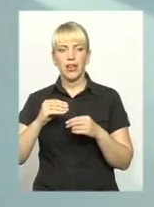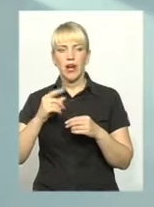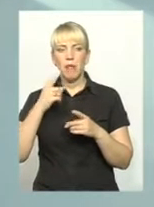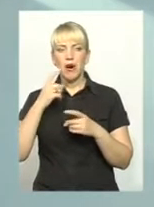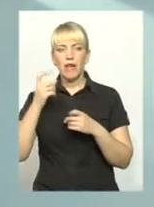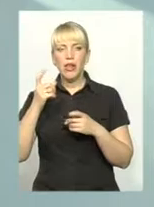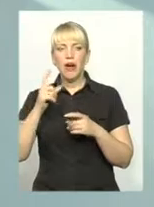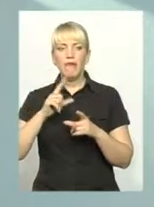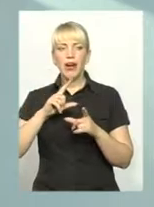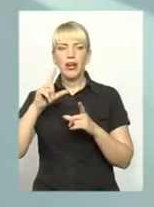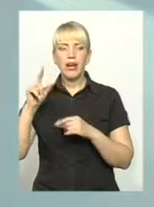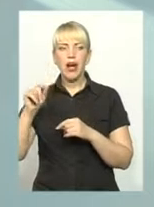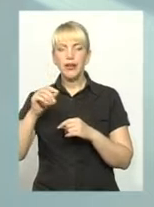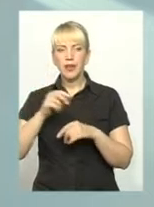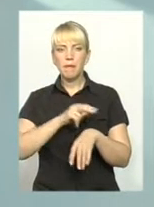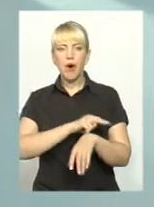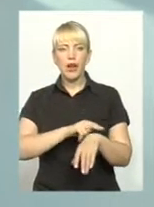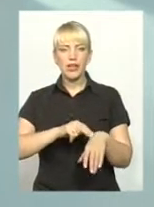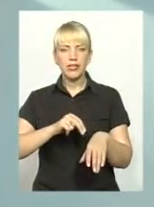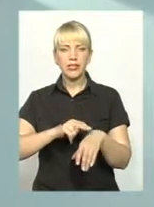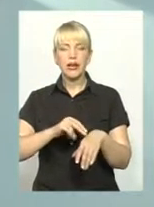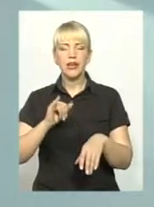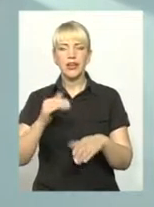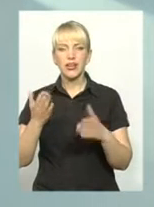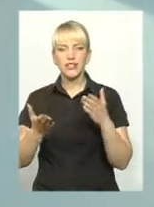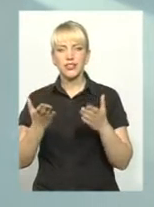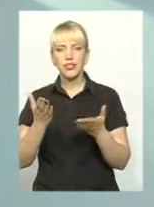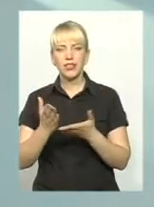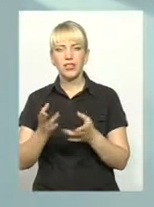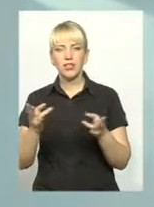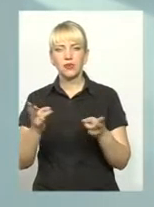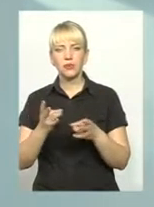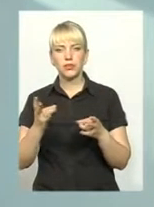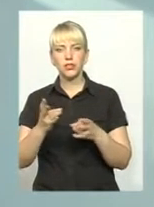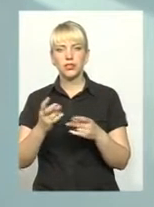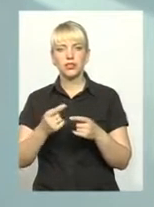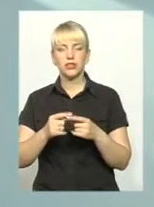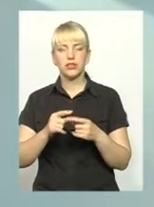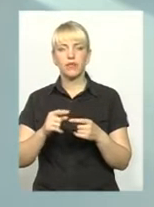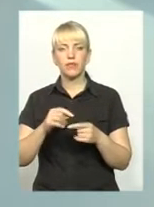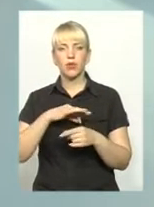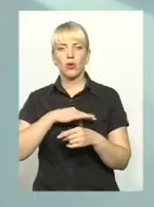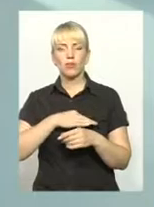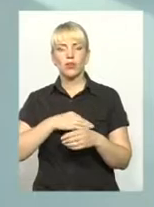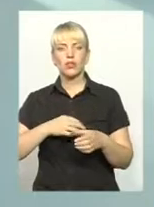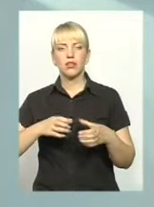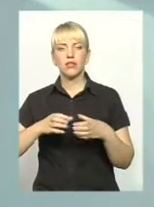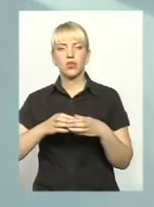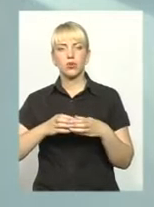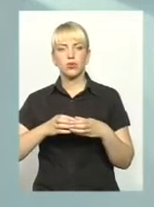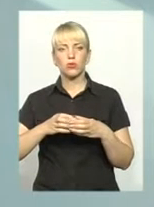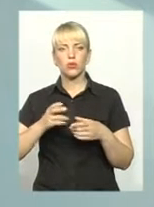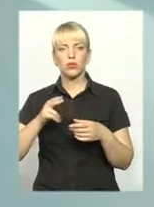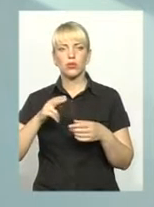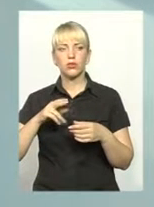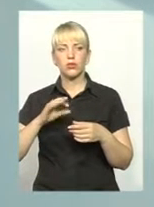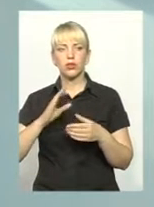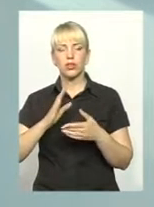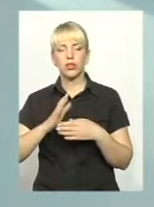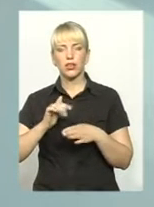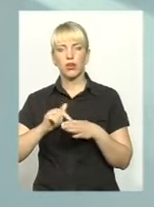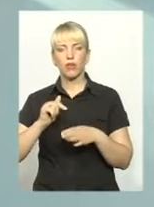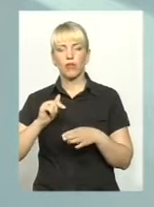повідомлення виїжджає патрульна поліція. Якщо є необхідність залучення слідчо-оперативної групи, є нанесення тілесних ушкоджень, відповідно, є реагування з